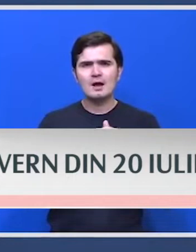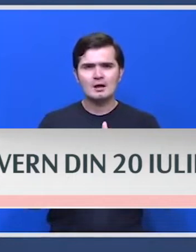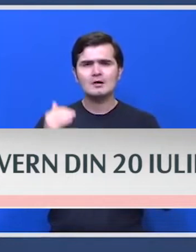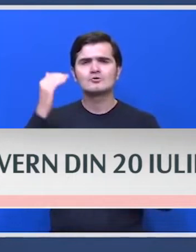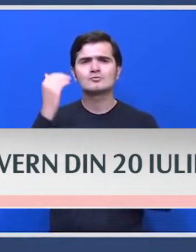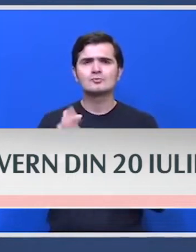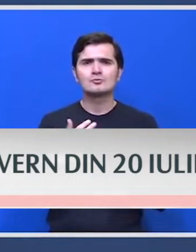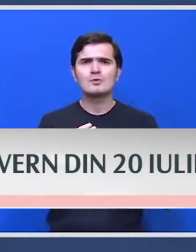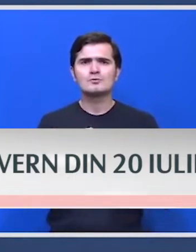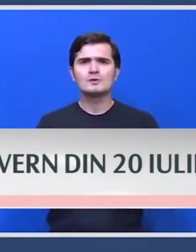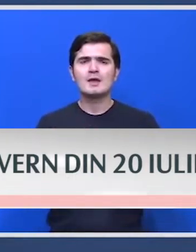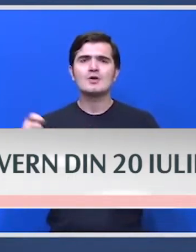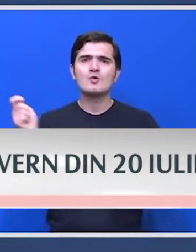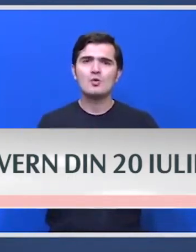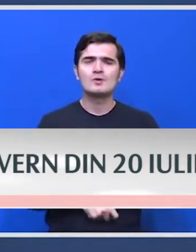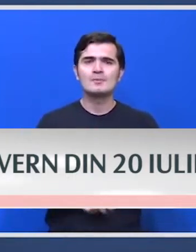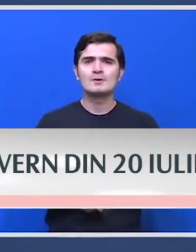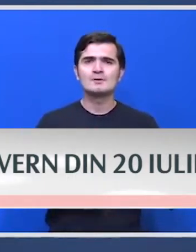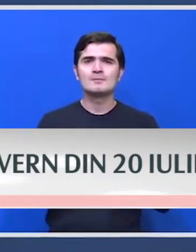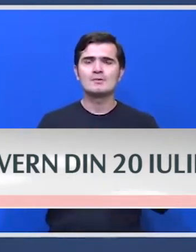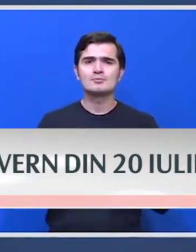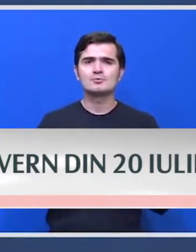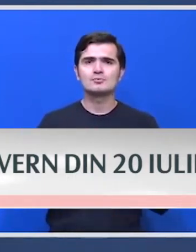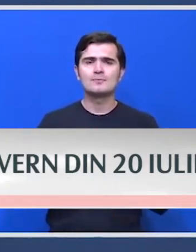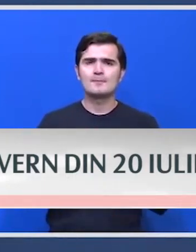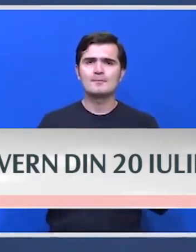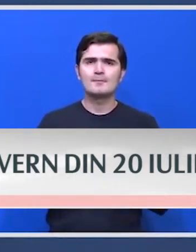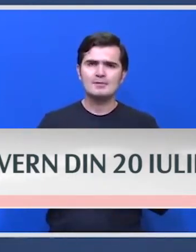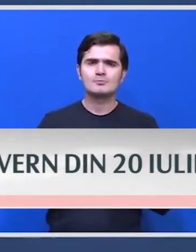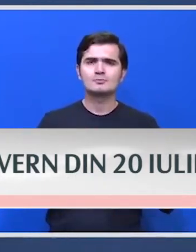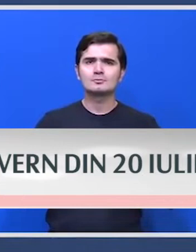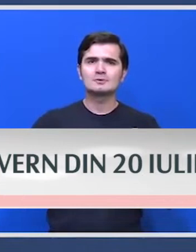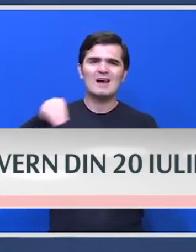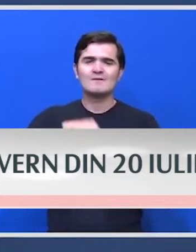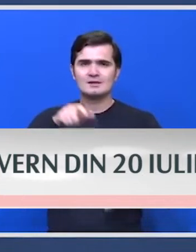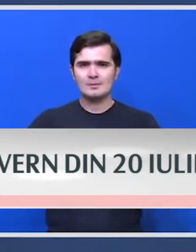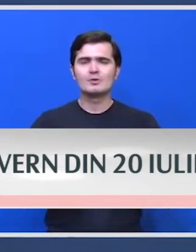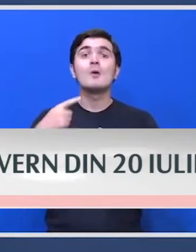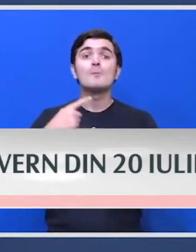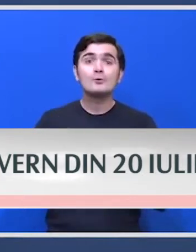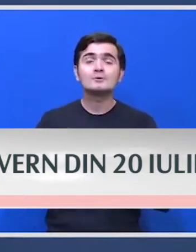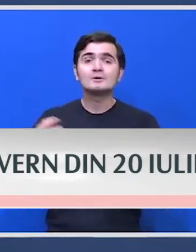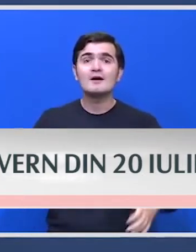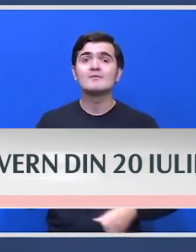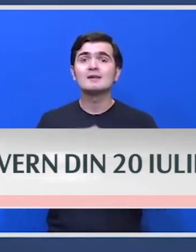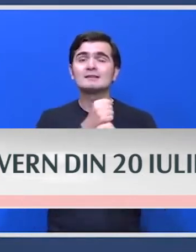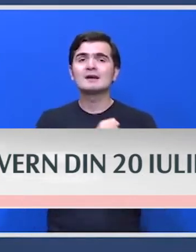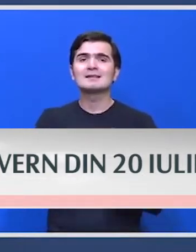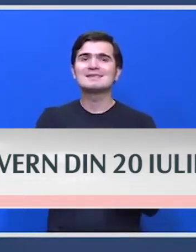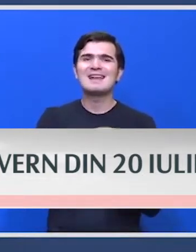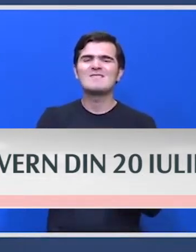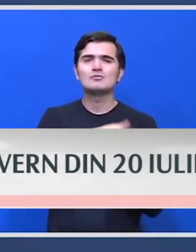de persoane. De asemenea, un alt element extrem de important a fost înființarea Serviciului de